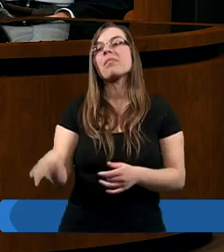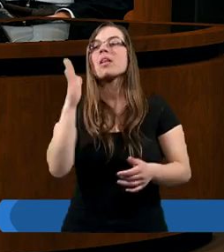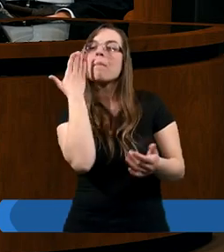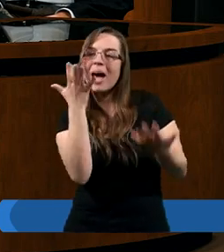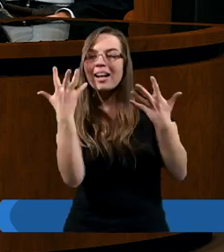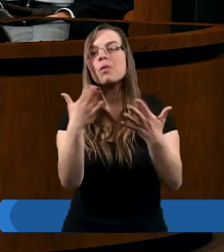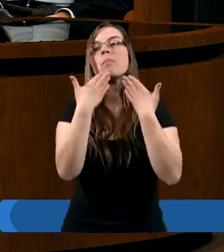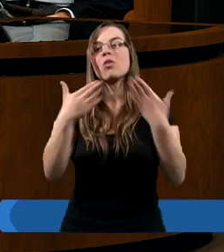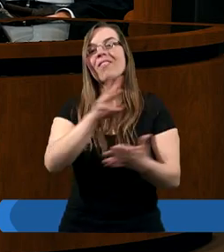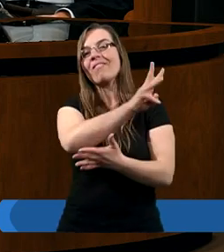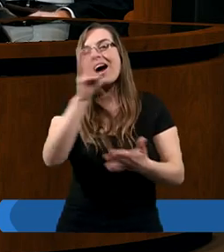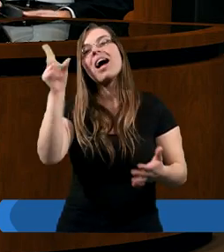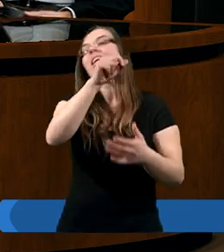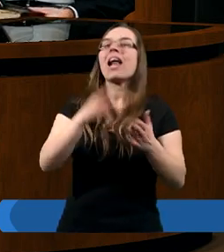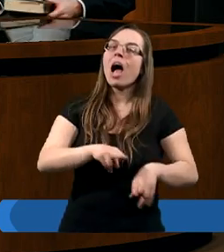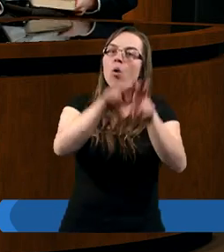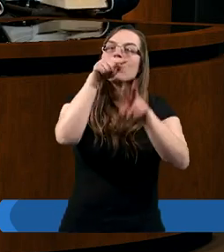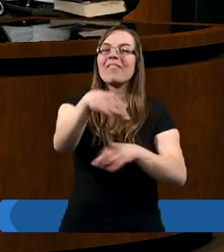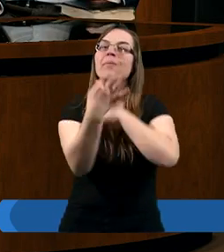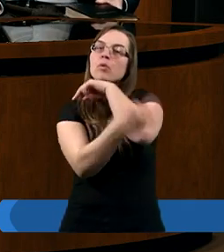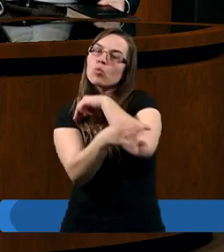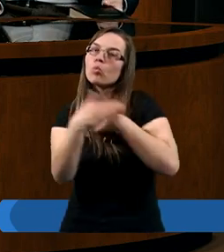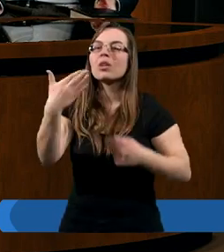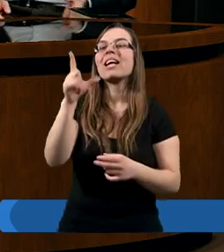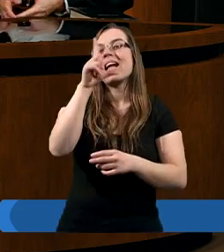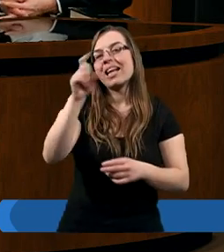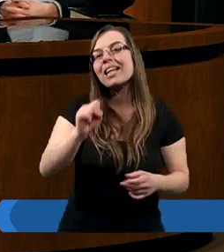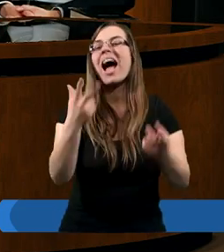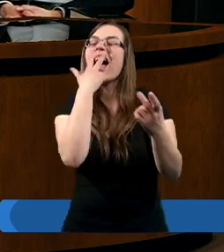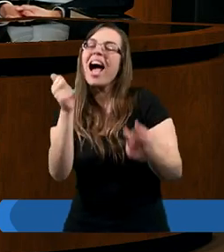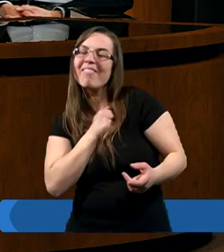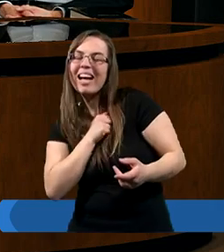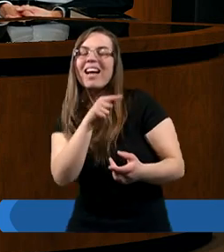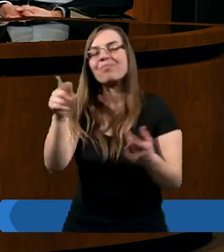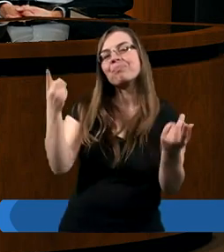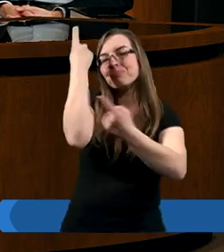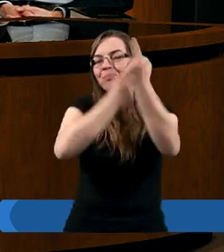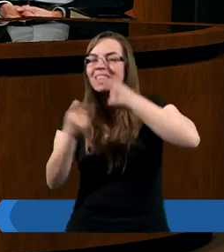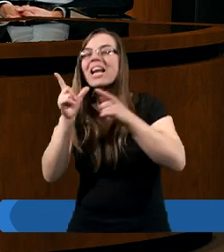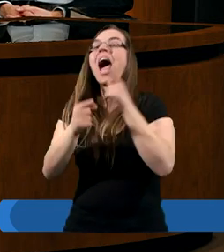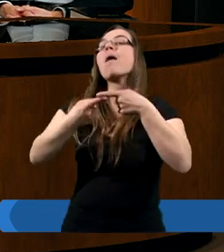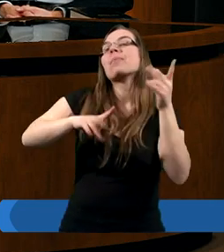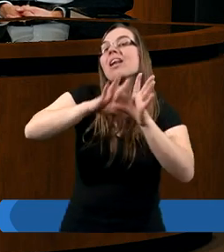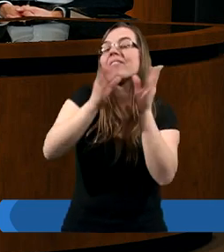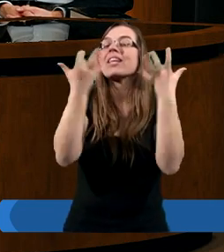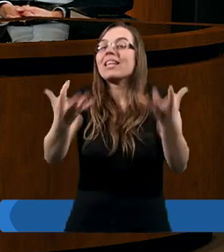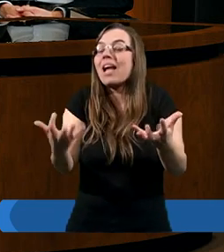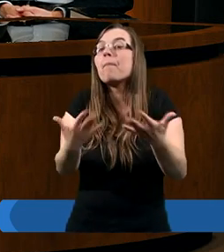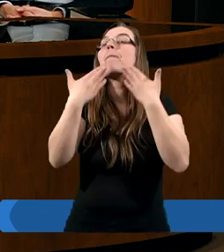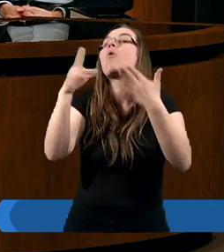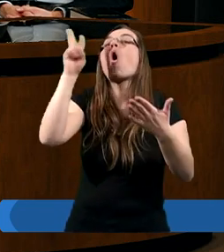Chcę bardzo podziękować Wam za udział w tym studium, za wyrażone myśli, ale przede wszystkim